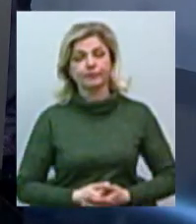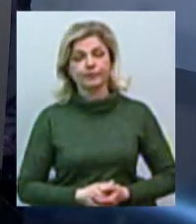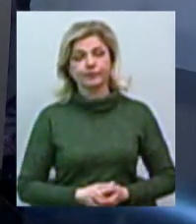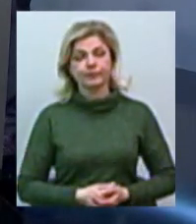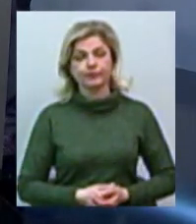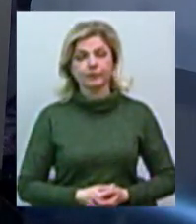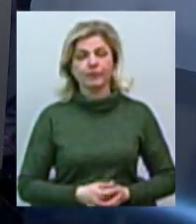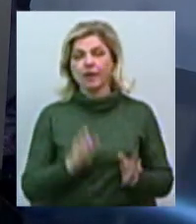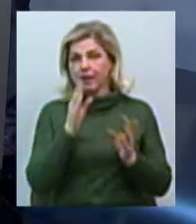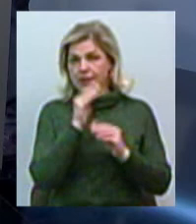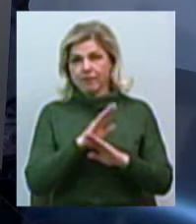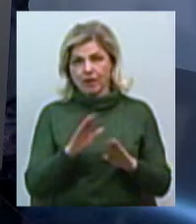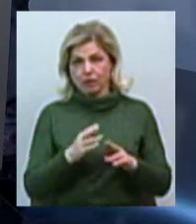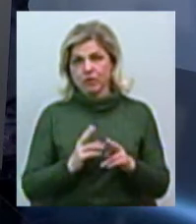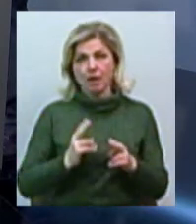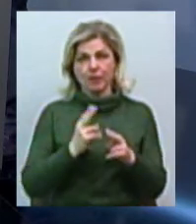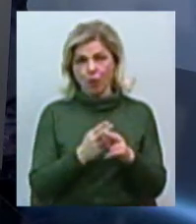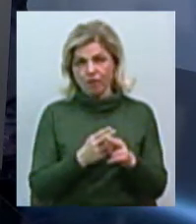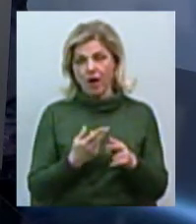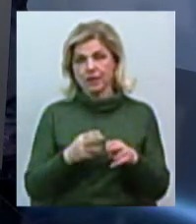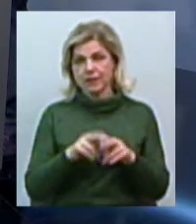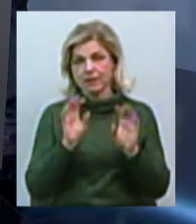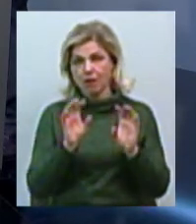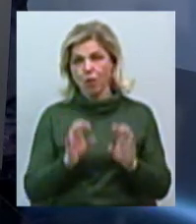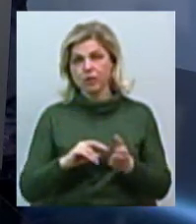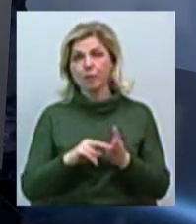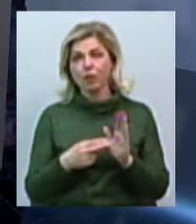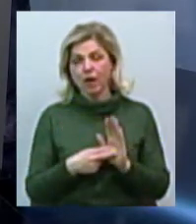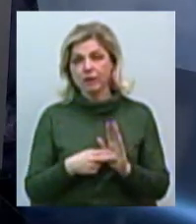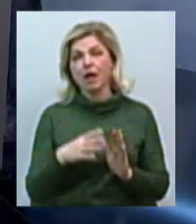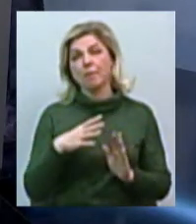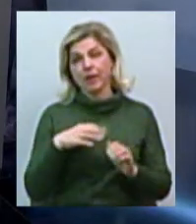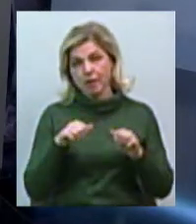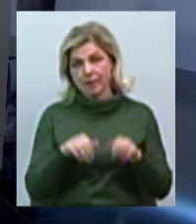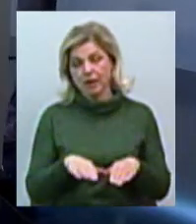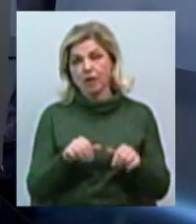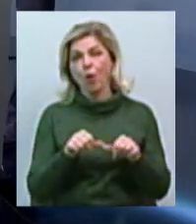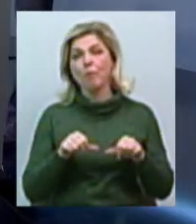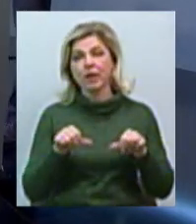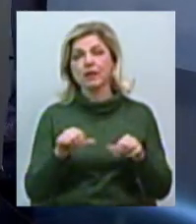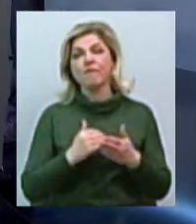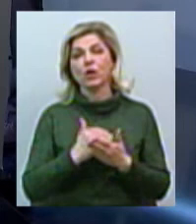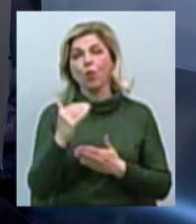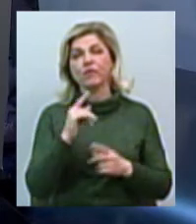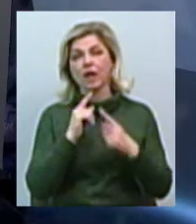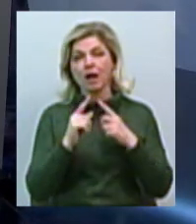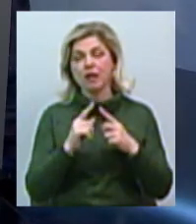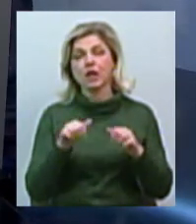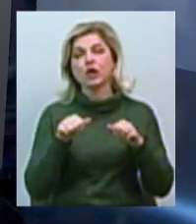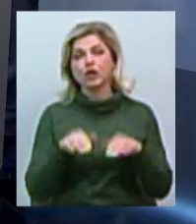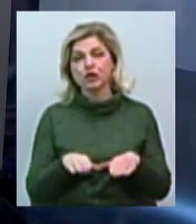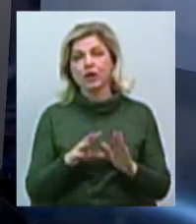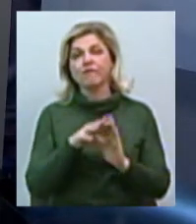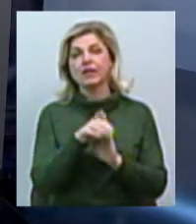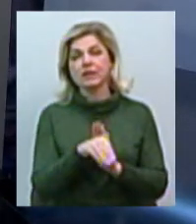На жаль, нам не вдалося заблокувати ці законопроєкти, і було прийнято Комітетом Верховної Ради рішення